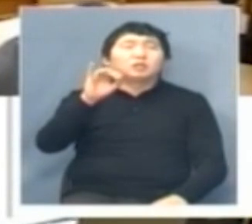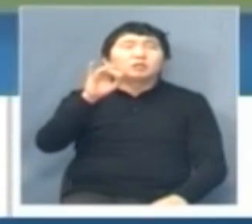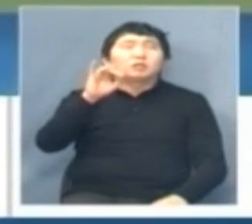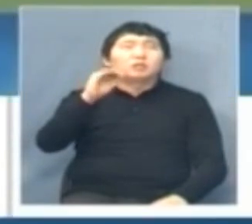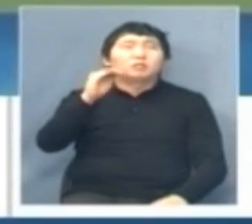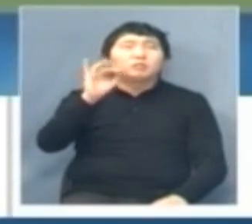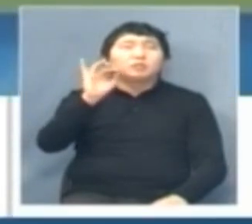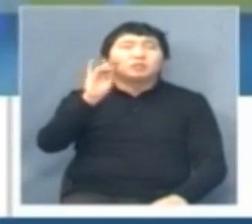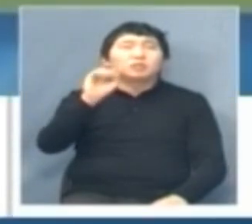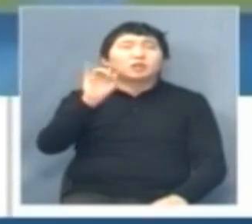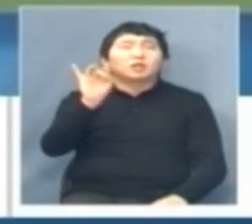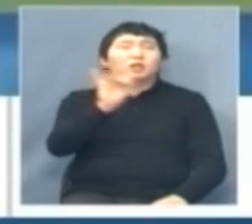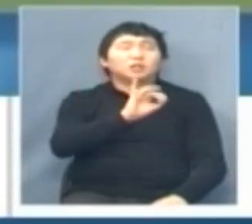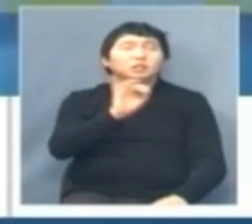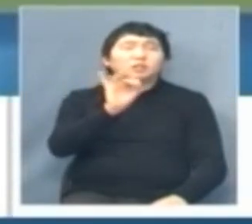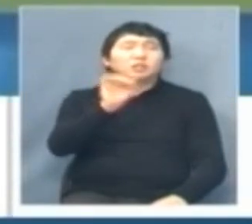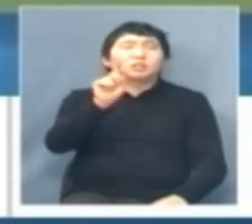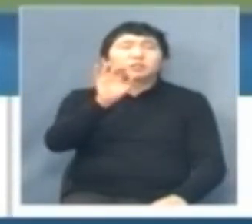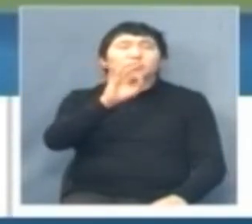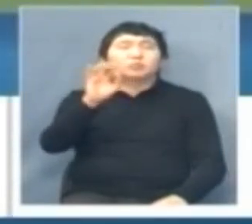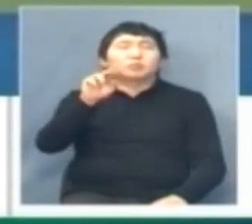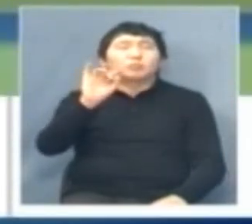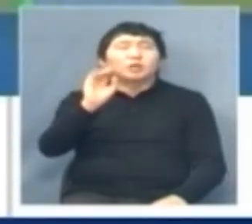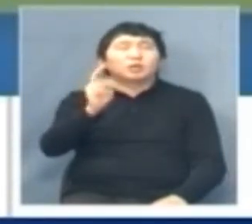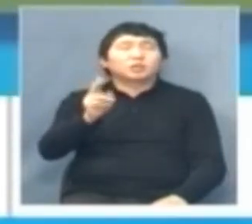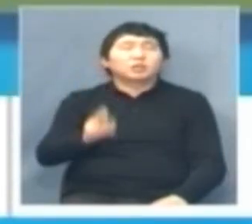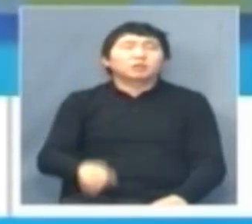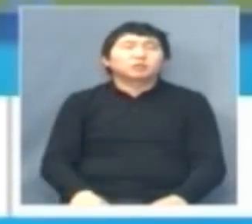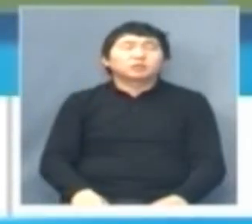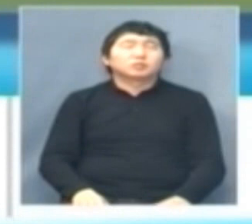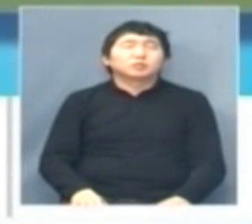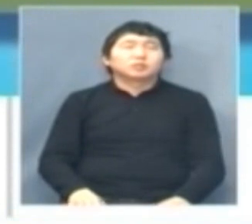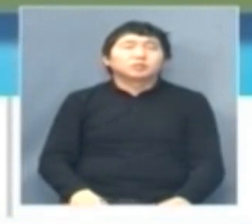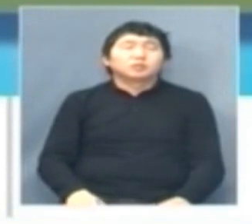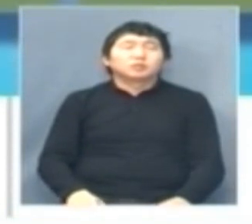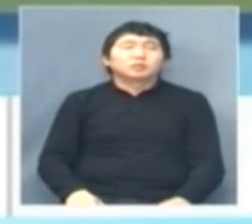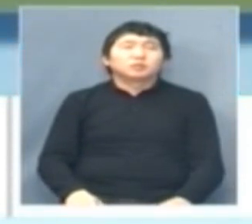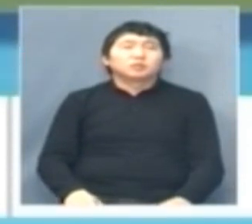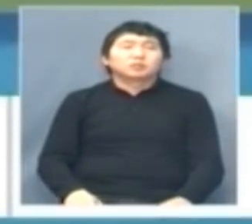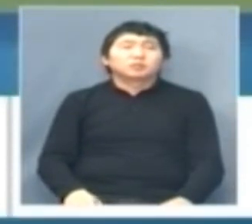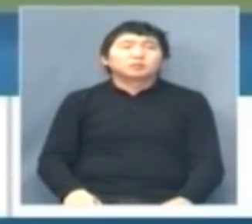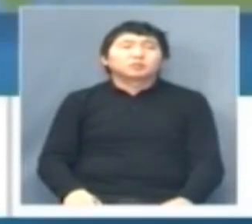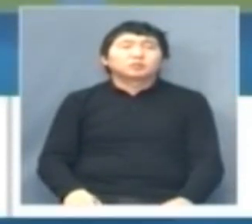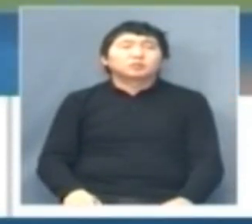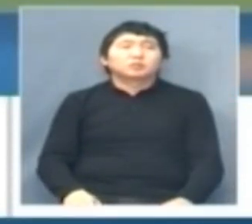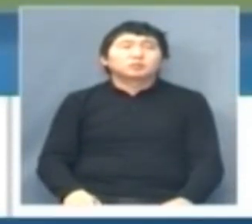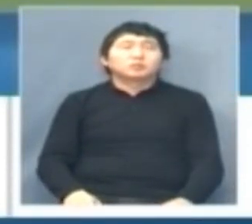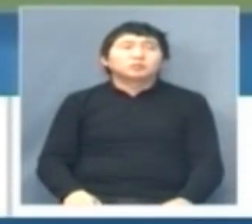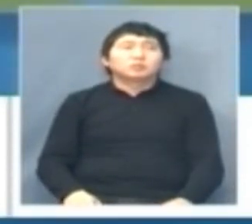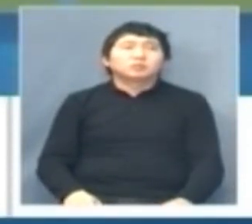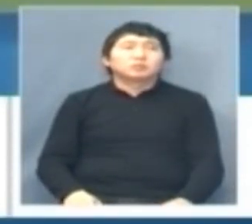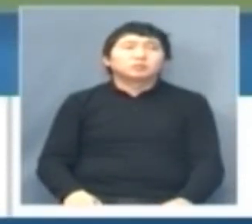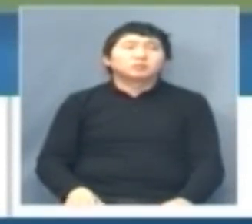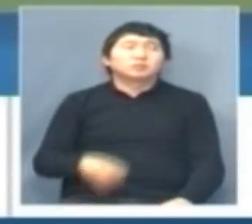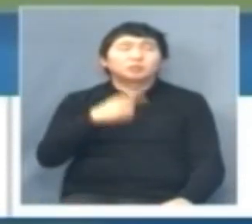зоопарков. Безусловно, все рады и счастливы, что дельфинарии, зоопарки, передвижные вот эти и